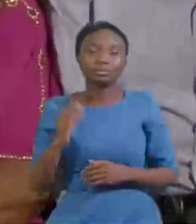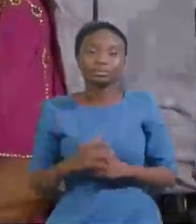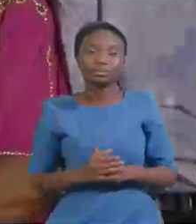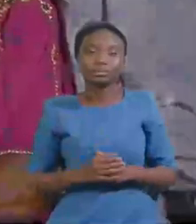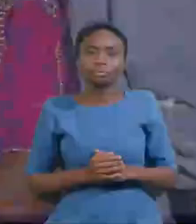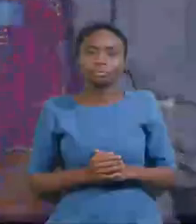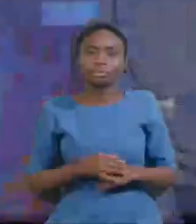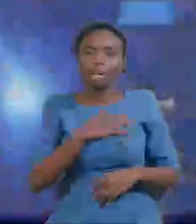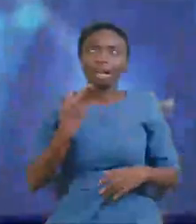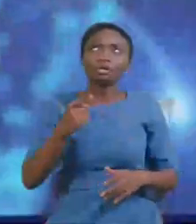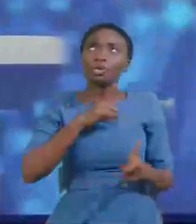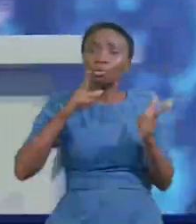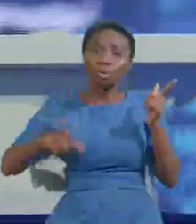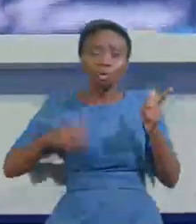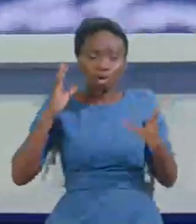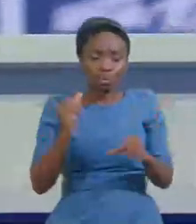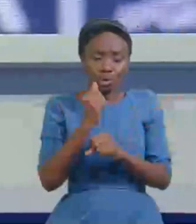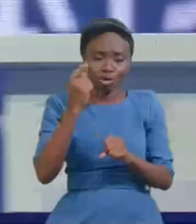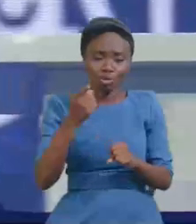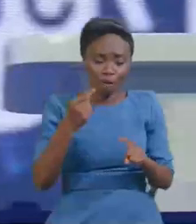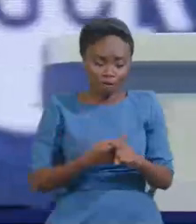Et ta vie apportera la gloire à Dieu.